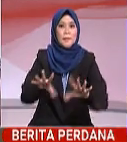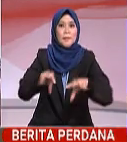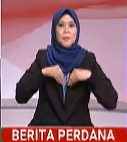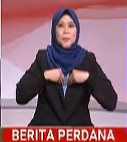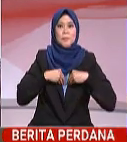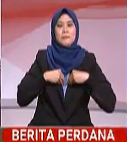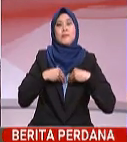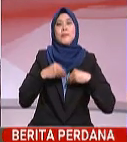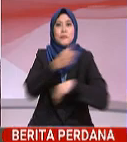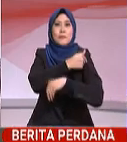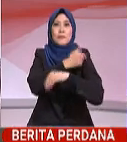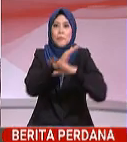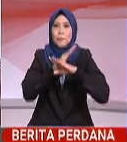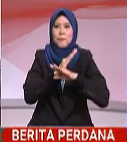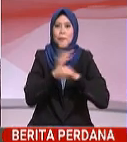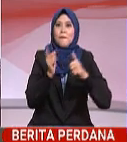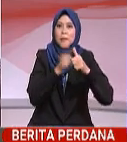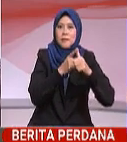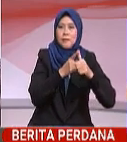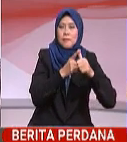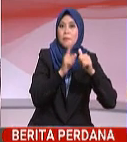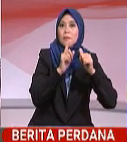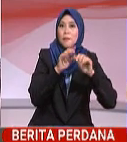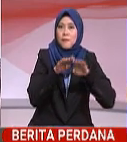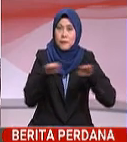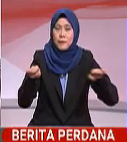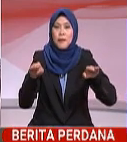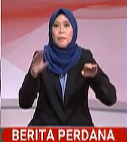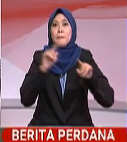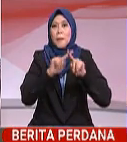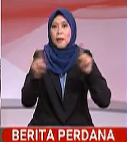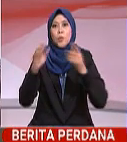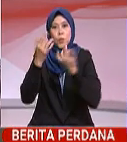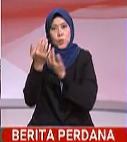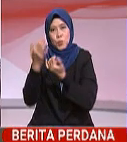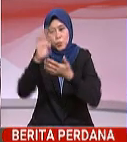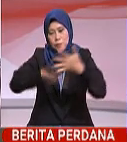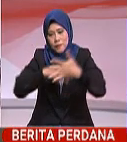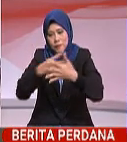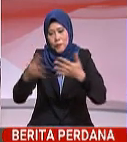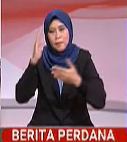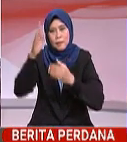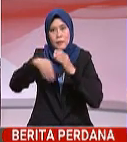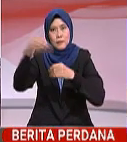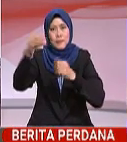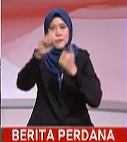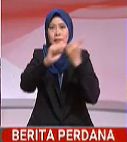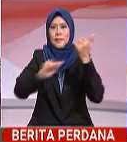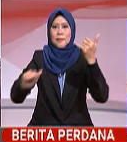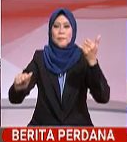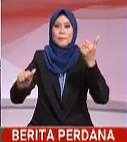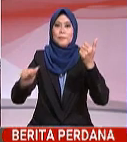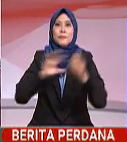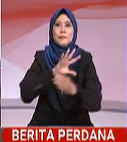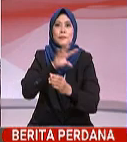vaksin COVID-19 fasa pertama, namun perlu menunggu jadual yang akan dikeluarkan jawatan kuasa